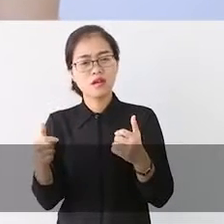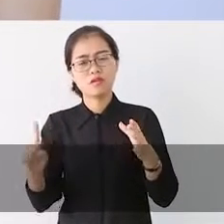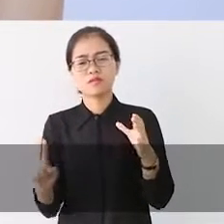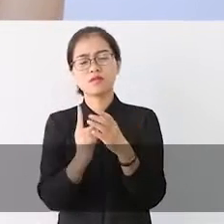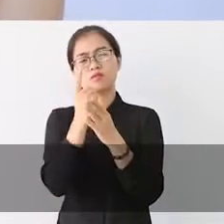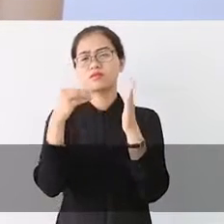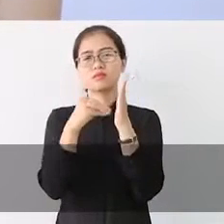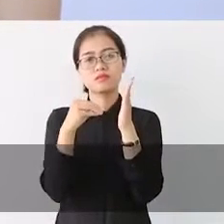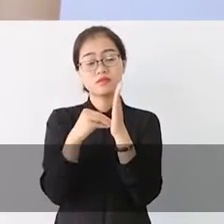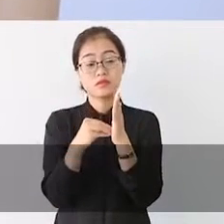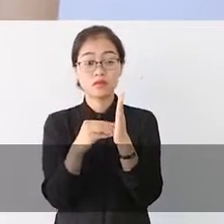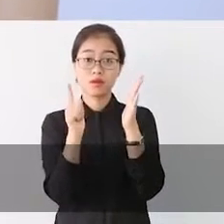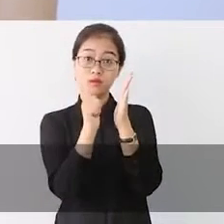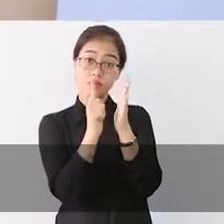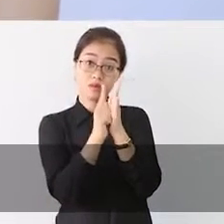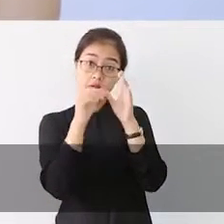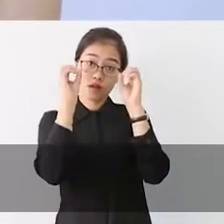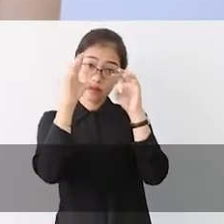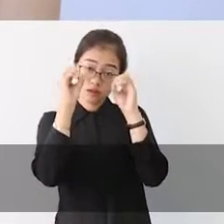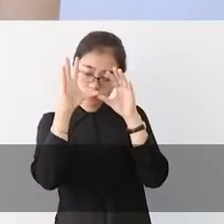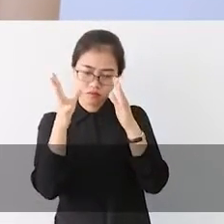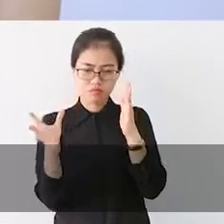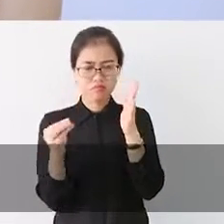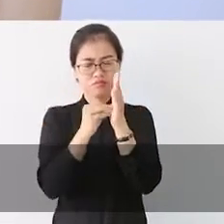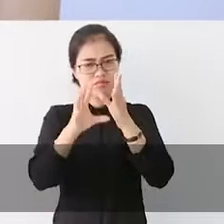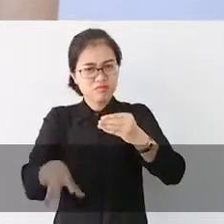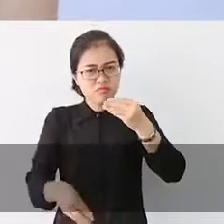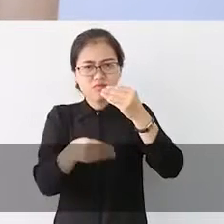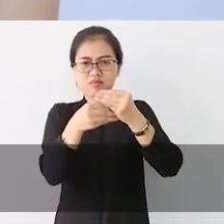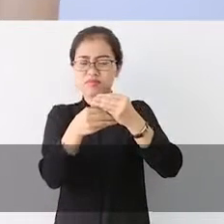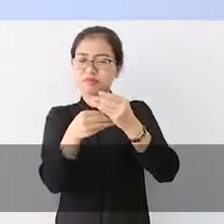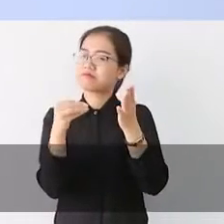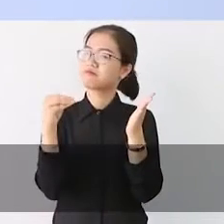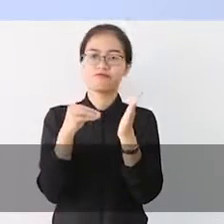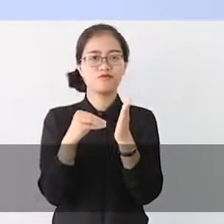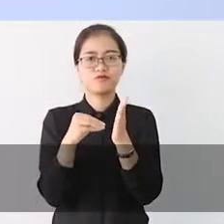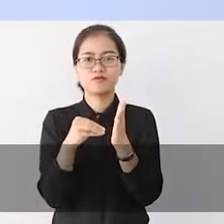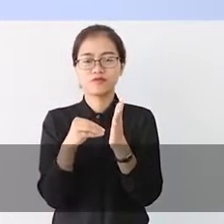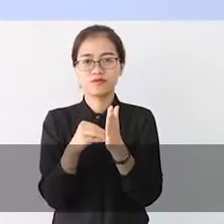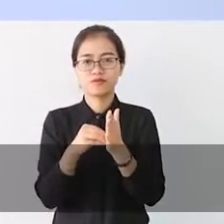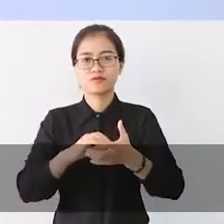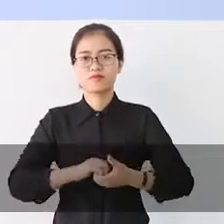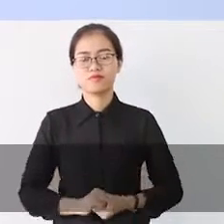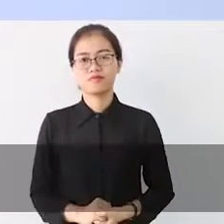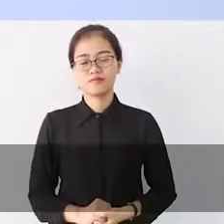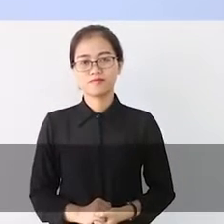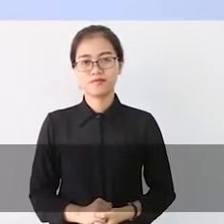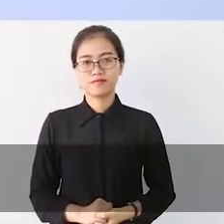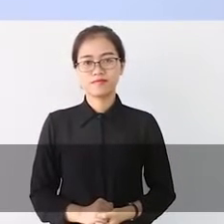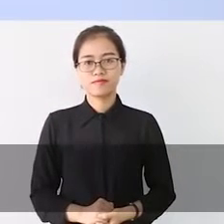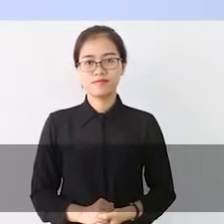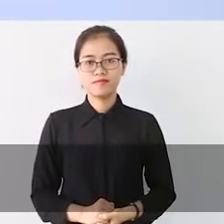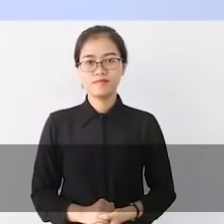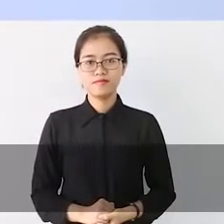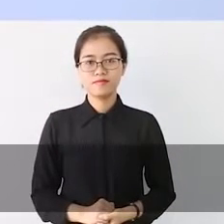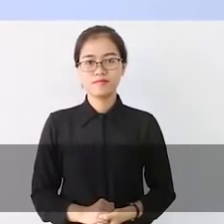học để mà xây dựng những cái tài liệu cũng như là những cái phương tiện, những cái công cụ để mà hỗ trợ cho sinh viên